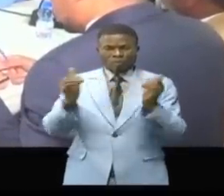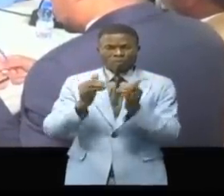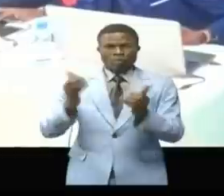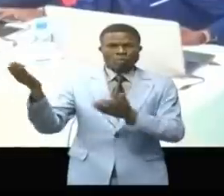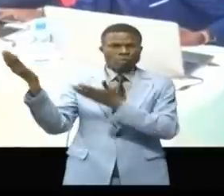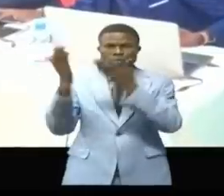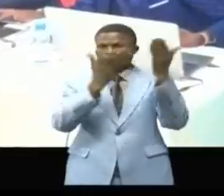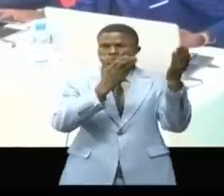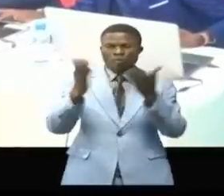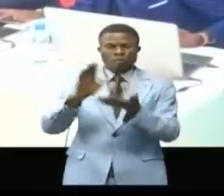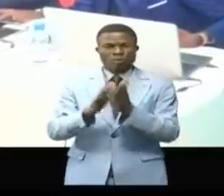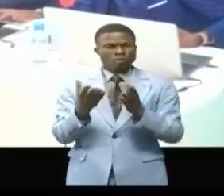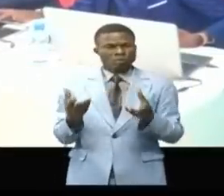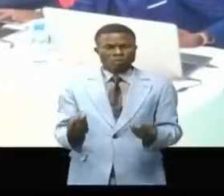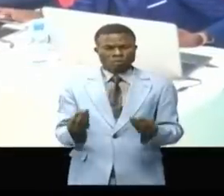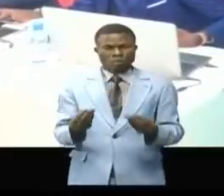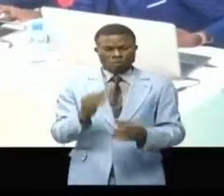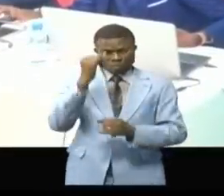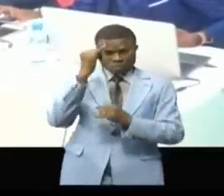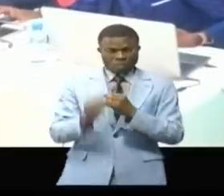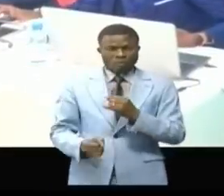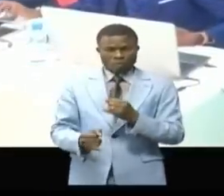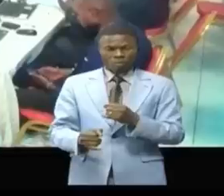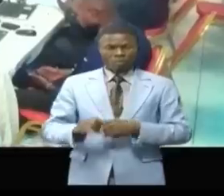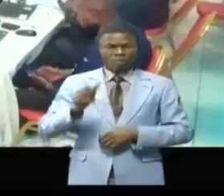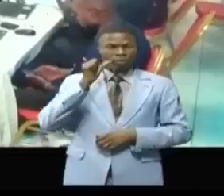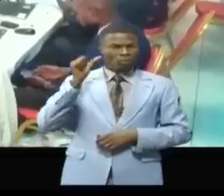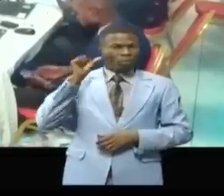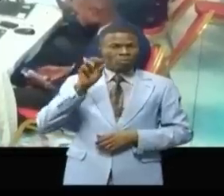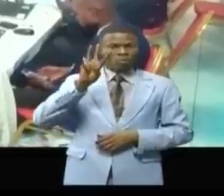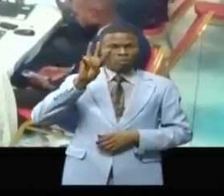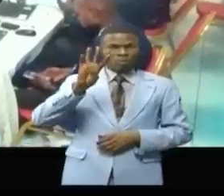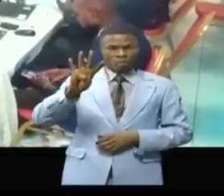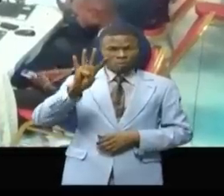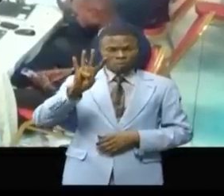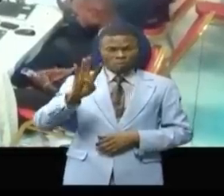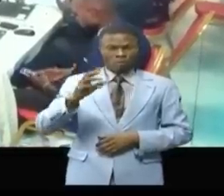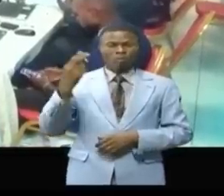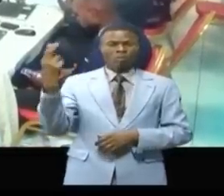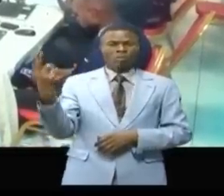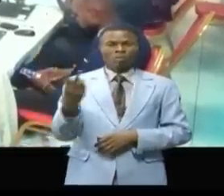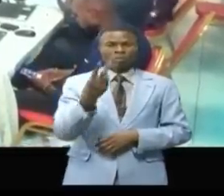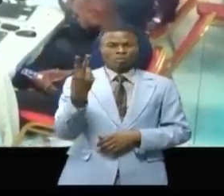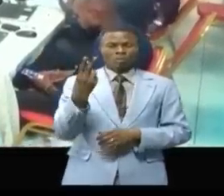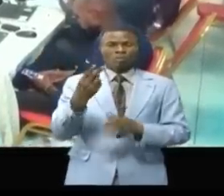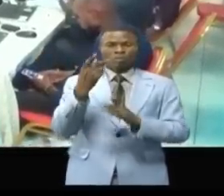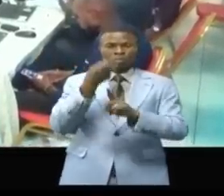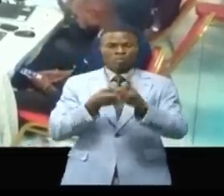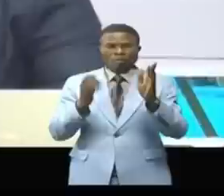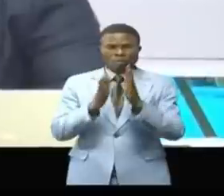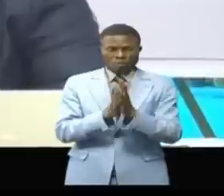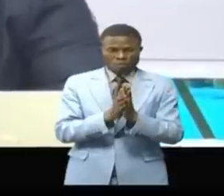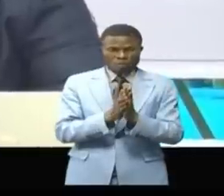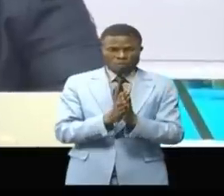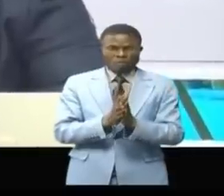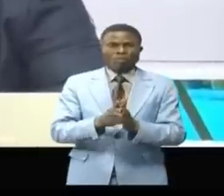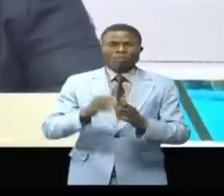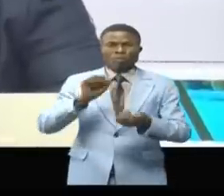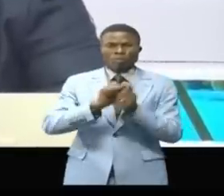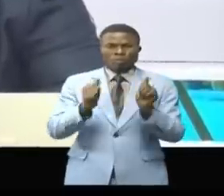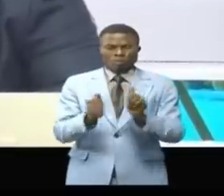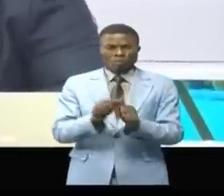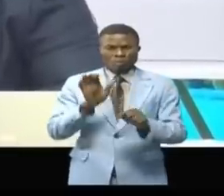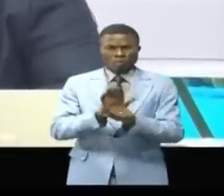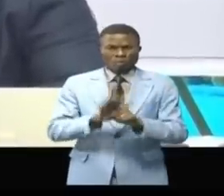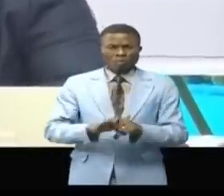en transit, s'est clôturé ce jeudi 20 octobre au siège social de l'Office de gestion du fret